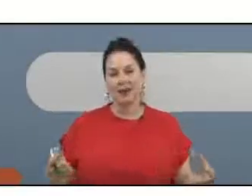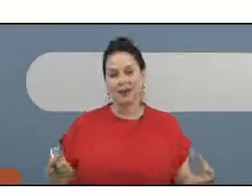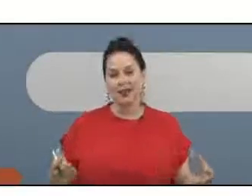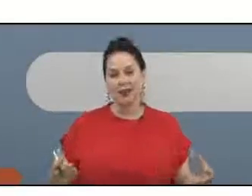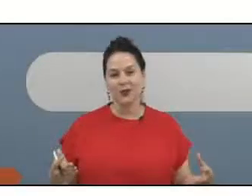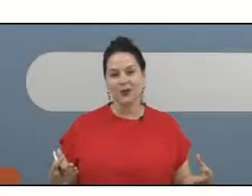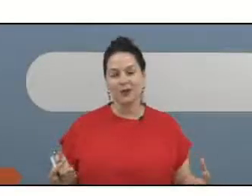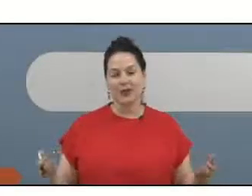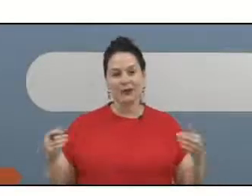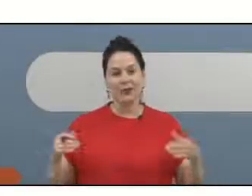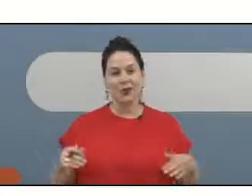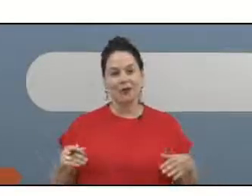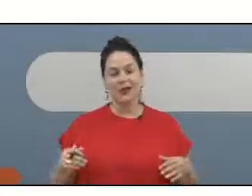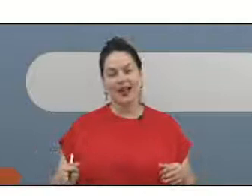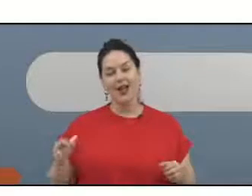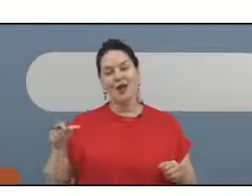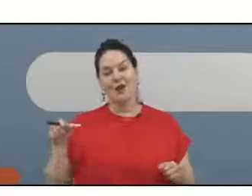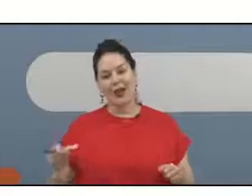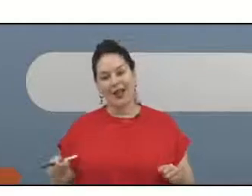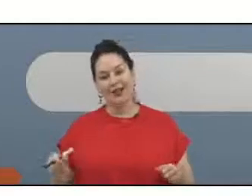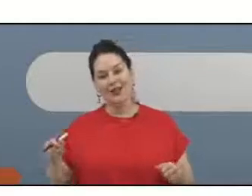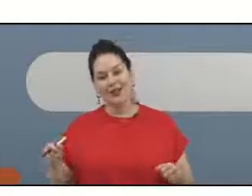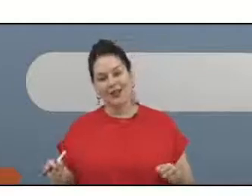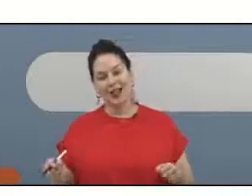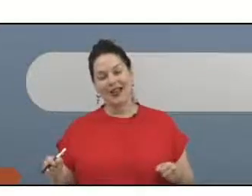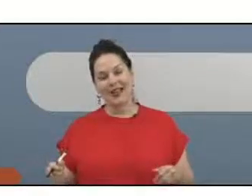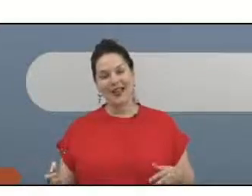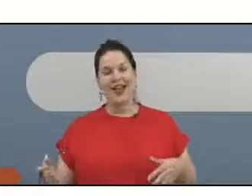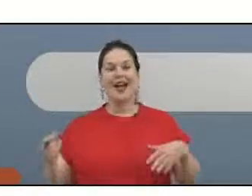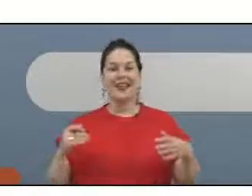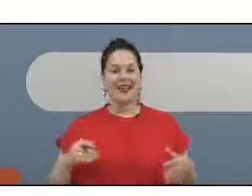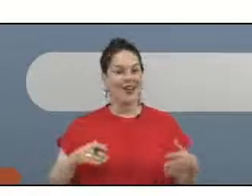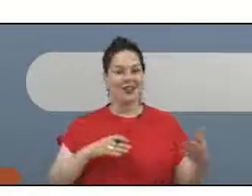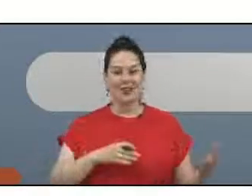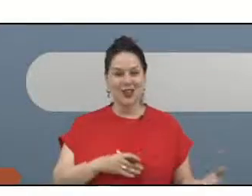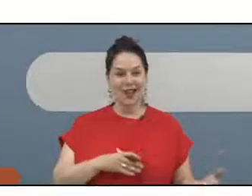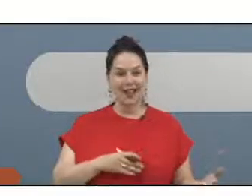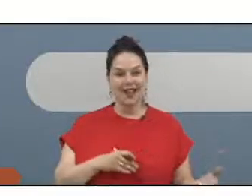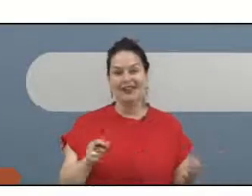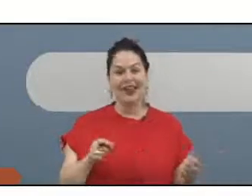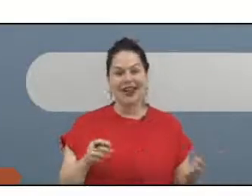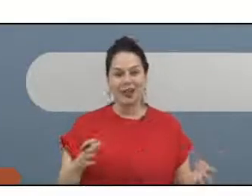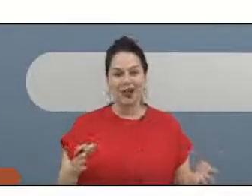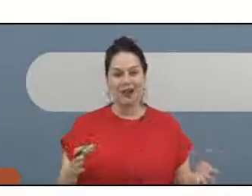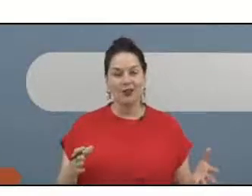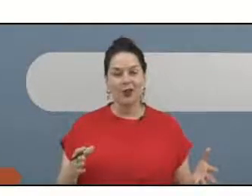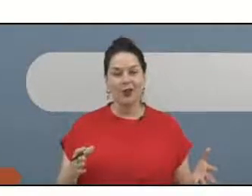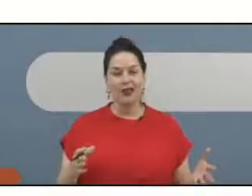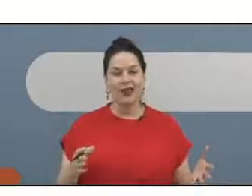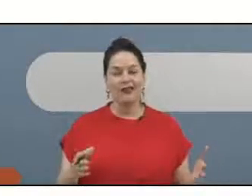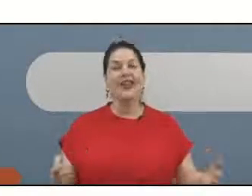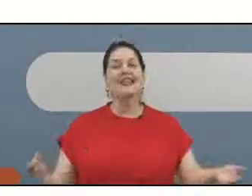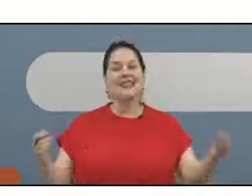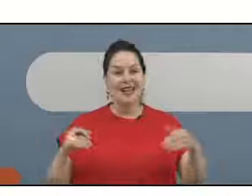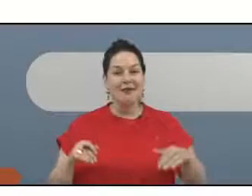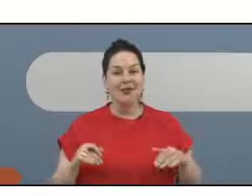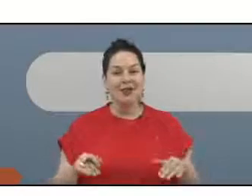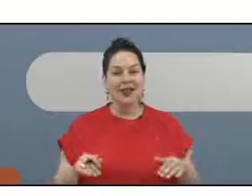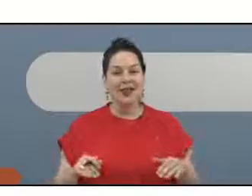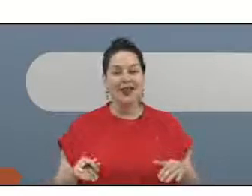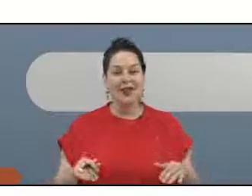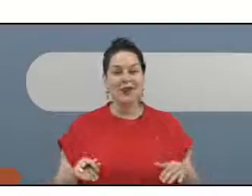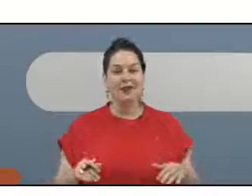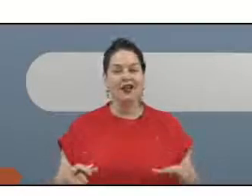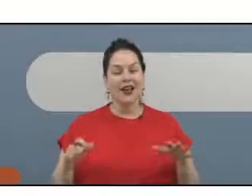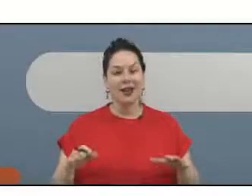שאנשים צריכים לעשות. אתם זוכרים את הרועה שנשען, העיקר שנשען, הדייג שחכתו רועדת? זה